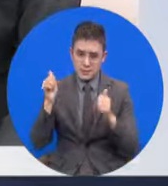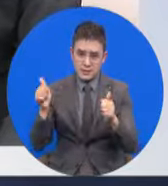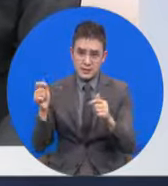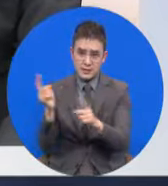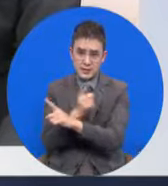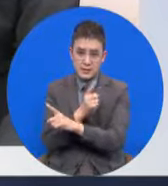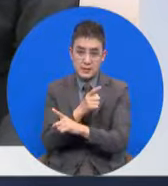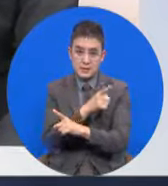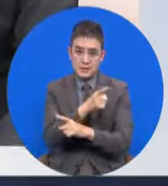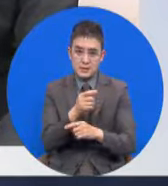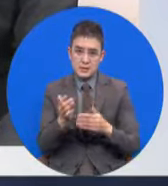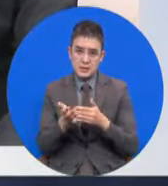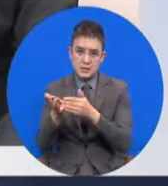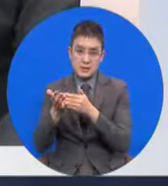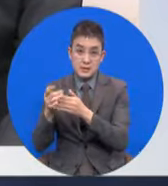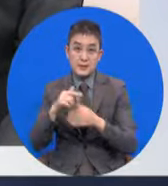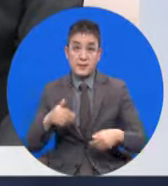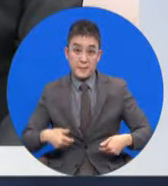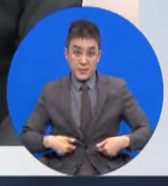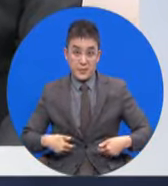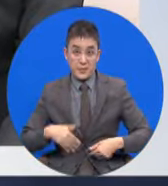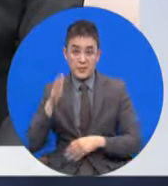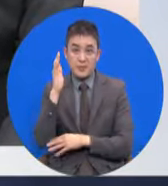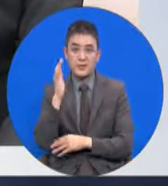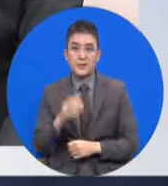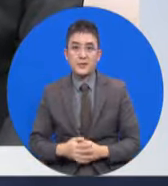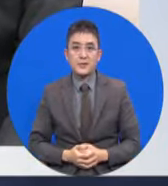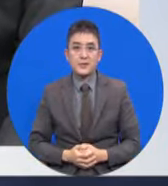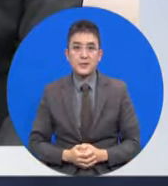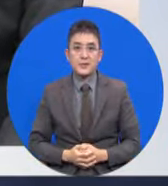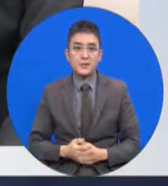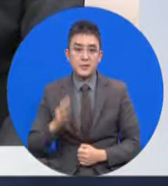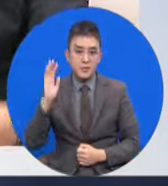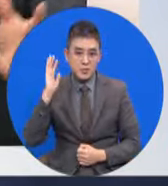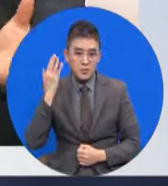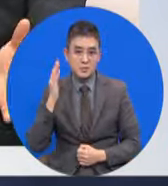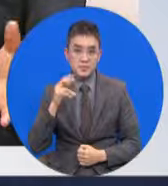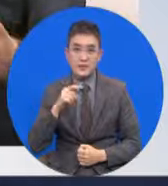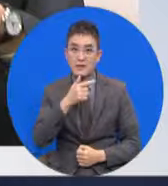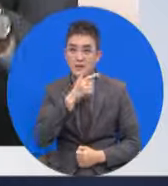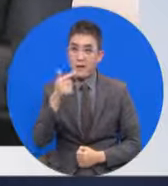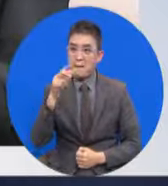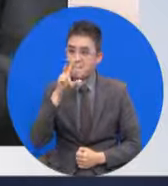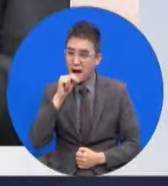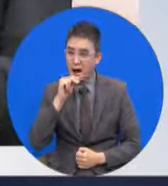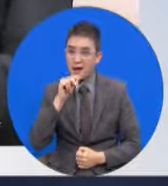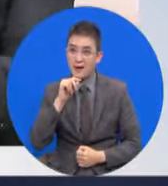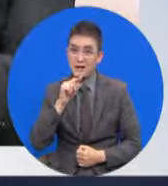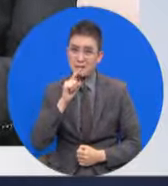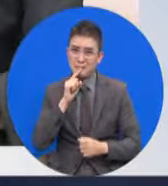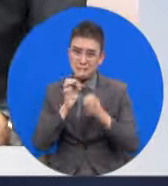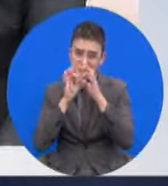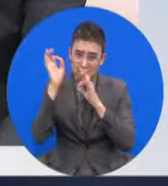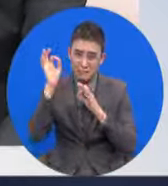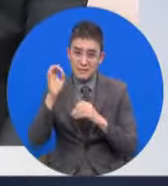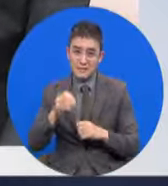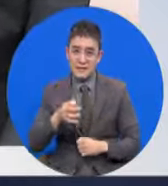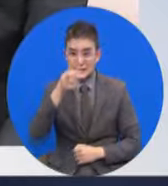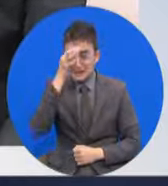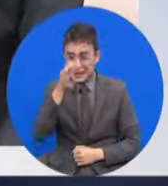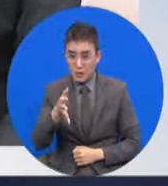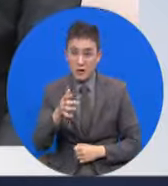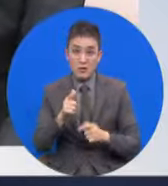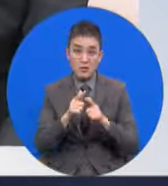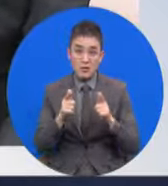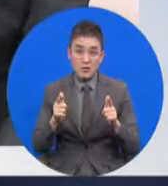이런 얘기를 해왔던 것 같고 그나마도 이제 최근에 이루어지는 뭐 대파 문제라든지 사과 문제라든지 그런